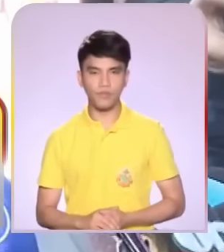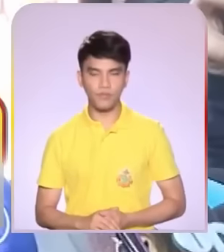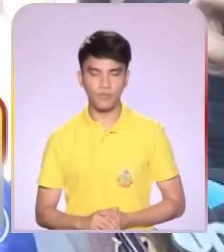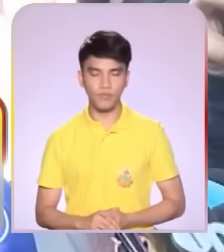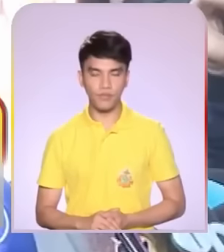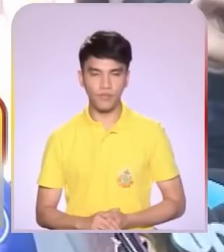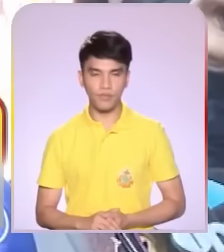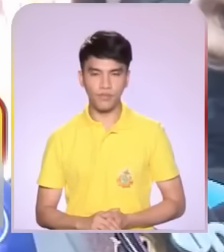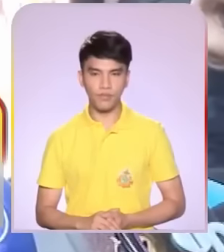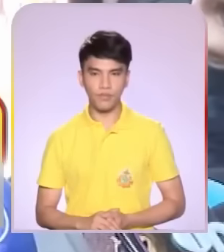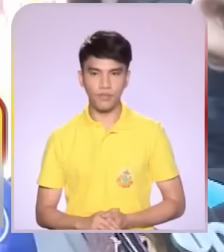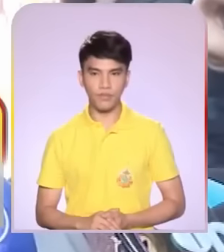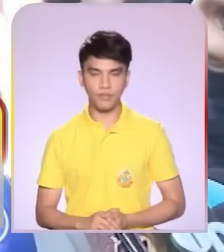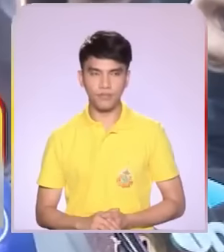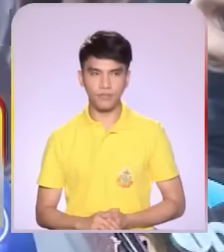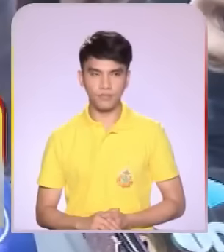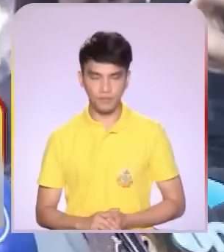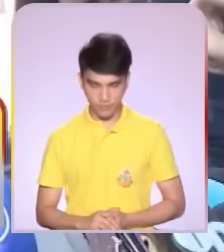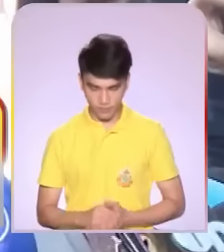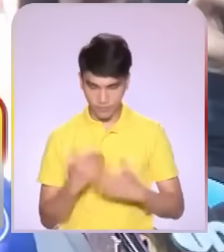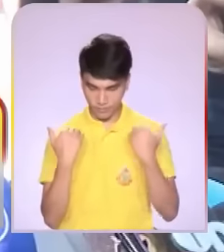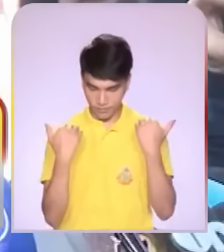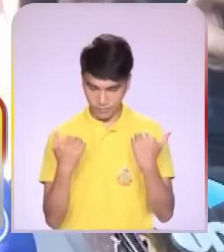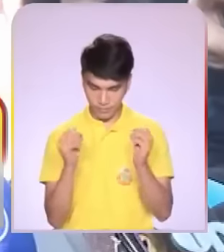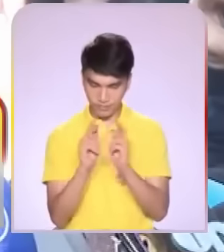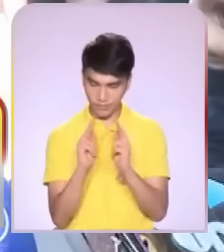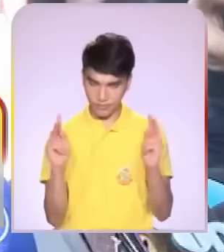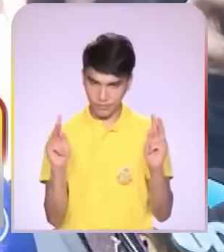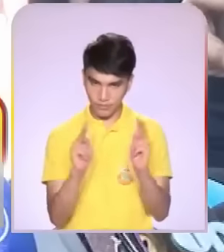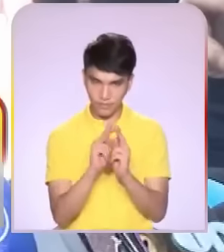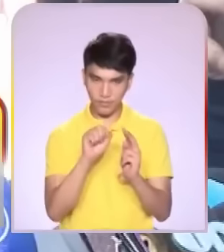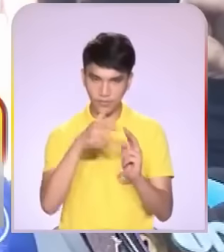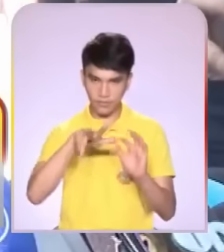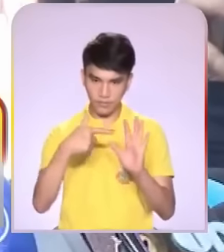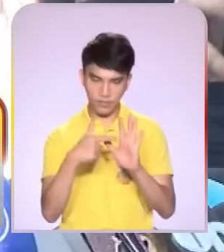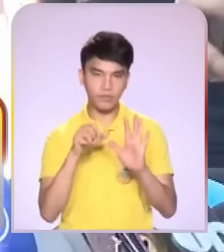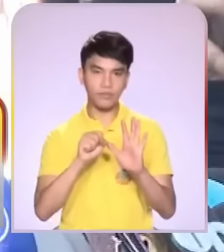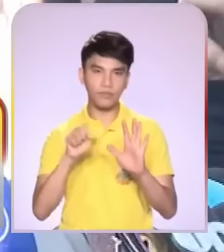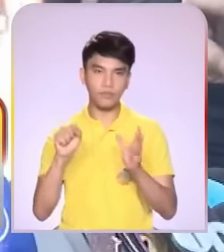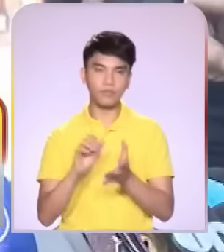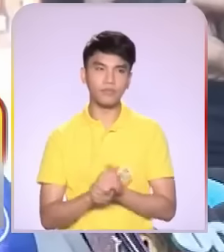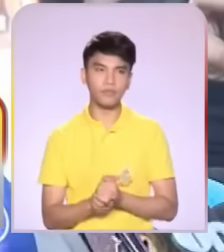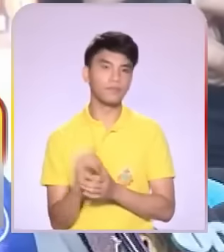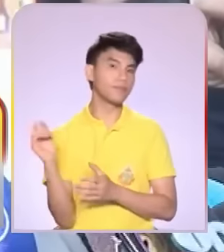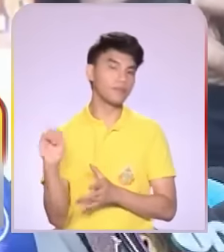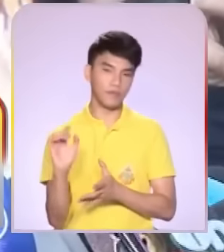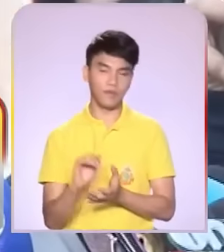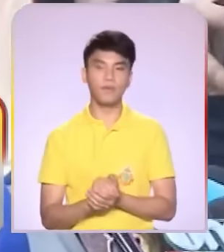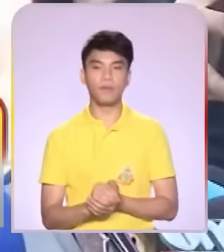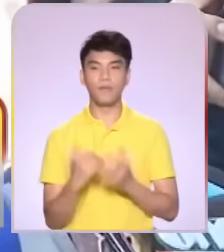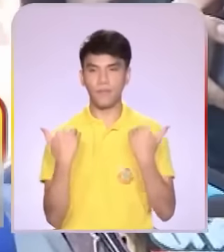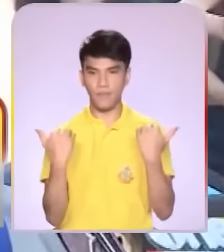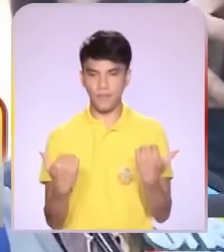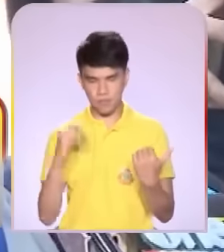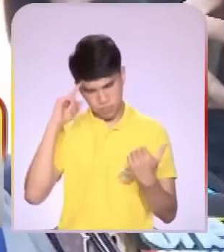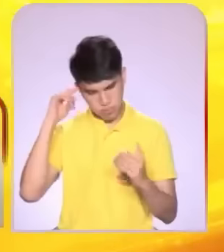พอเนี่ยนะคะหรือบอสพอเนี่ยค่ะแล้วก็อยู่ในชั้นกรรมธิการของสภาผู้แทนราษฎรด้วยนะคะซึ่งคุณณัฐพงศ์บอกว่าจริงๆยังไม่